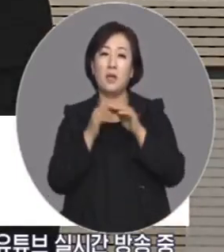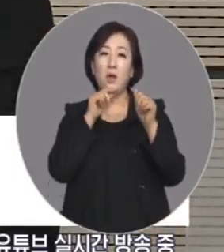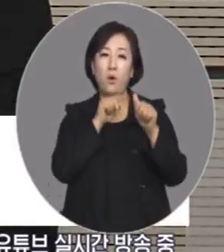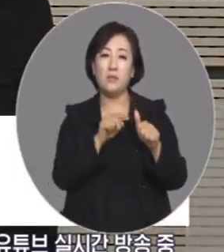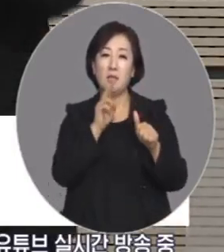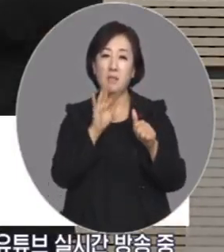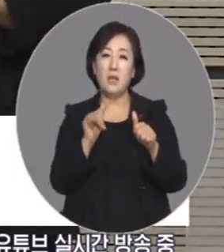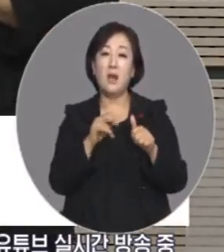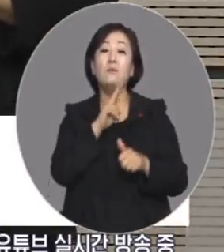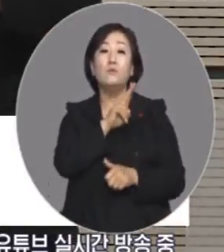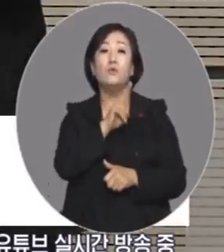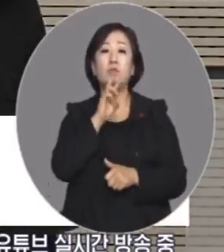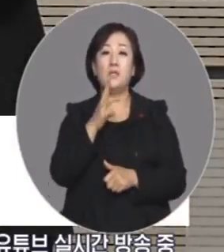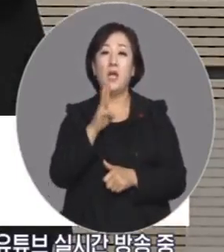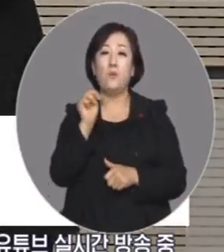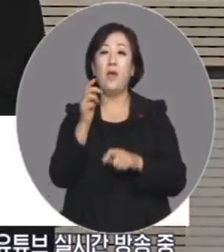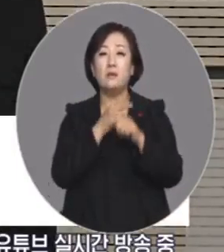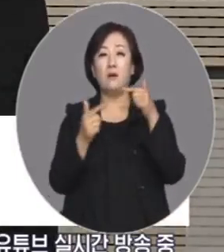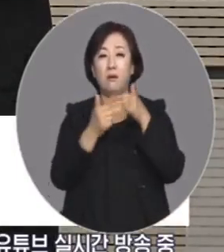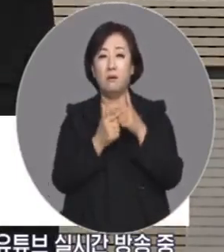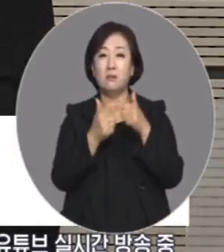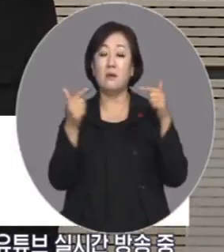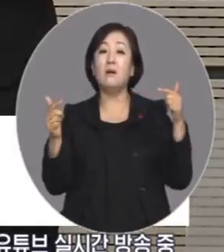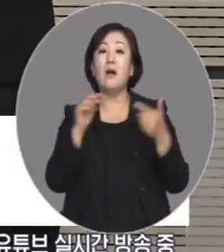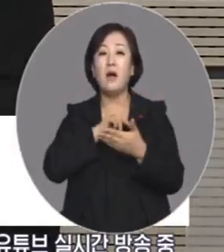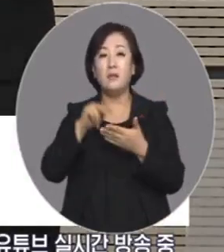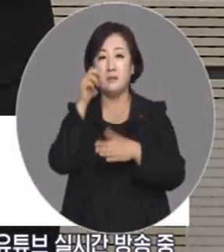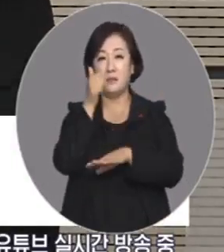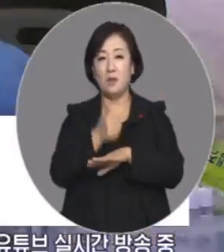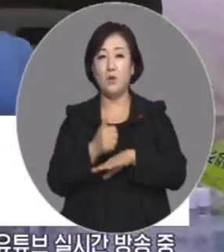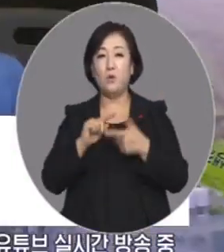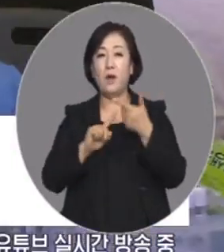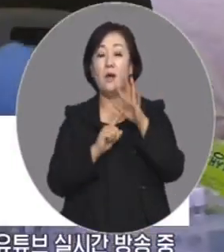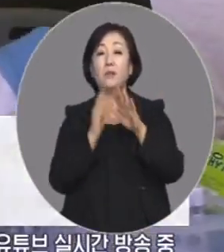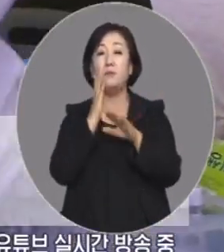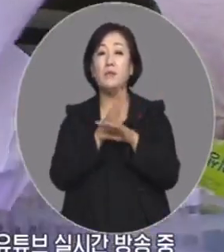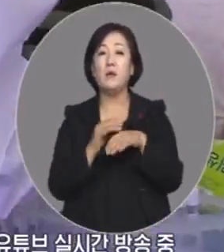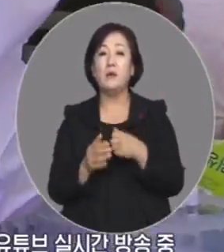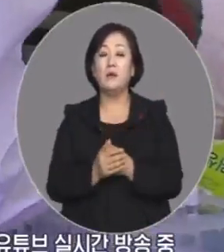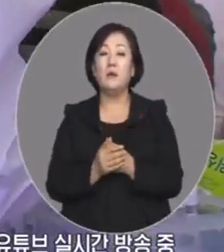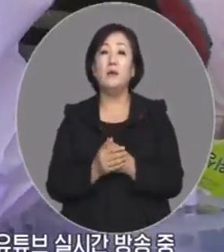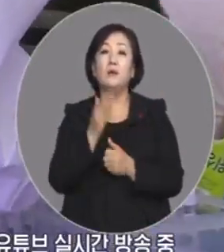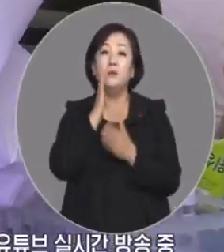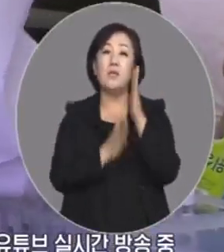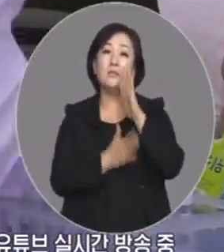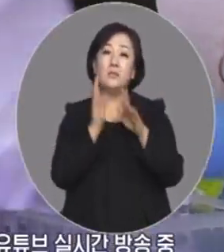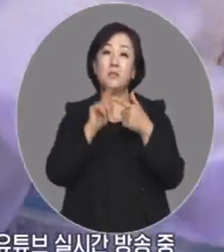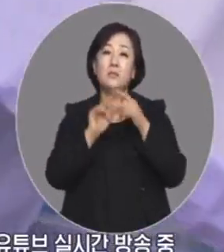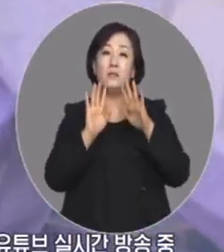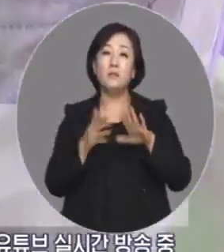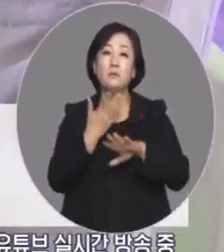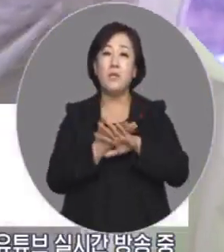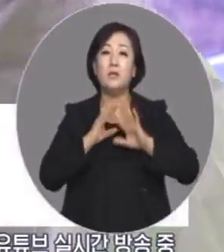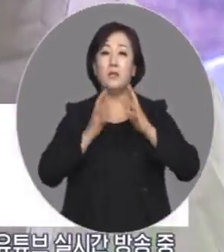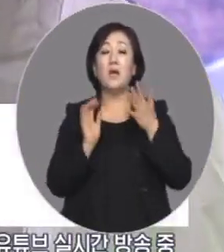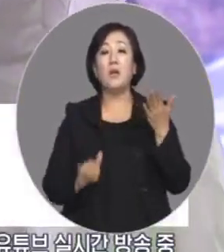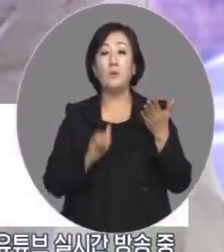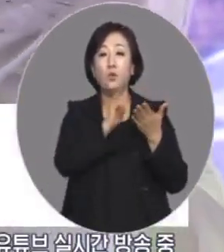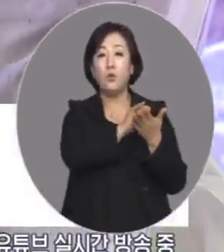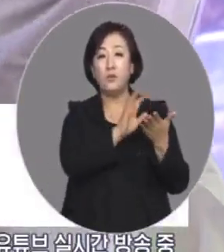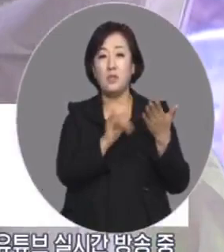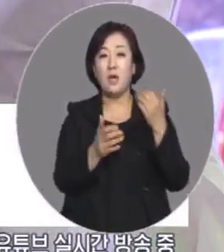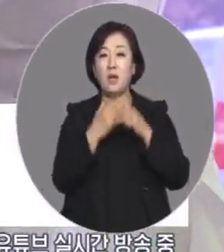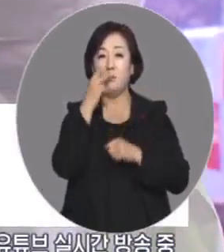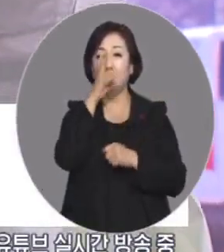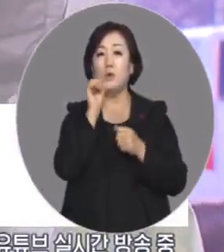규모를 2배에서 3배까지 증가시키는 결과들을 야기하고 있습니다. 울산시도 현재는 해외 입국자를 중심으로